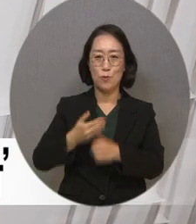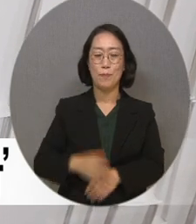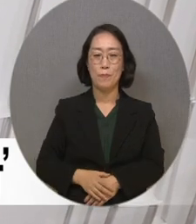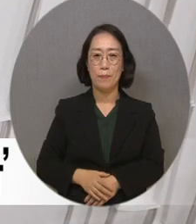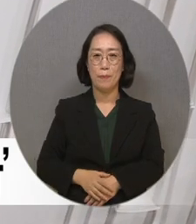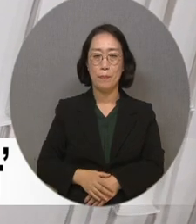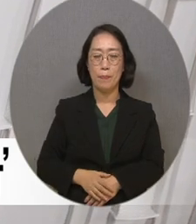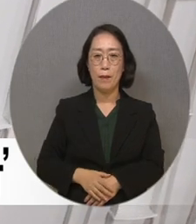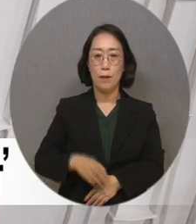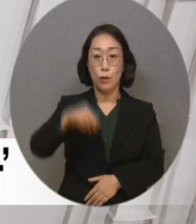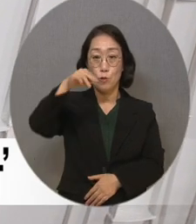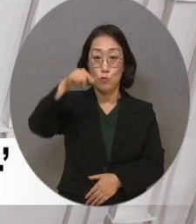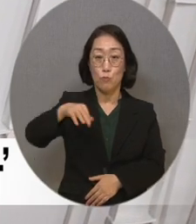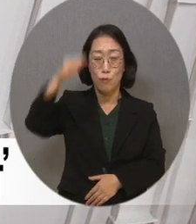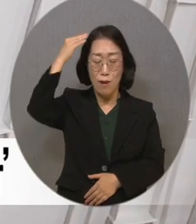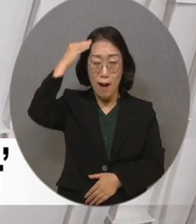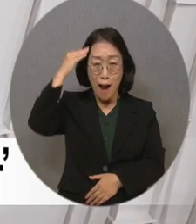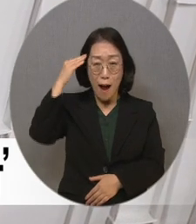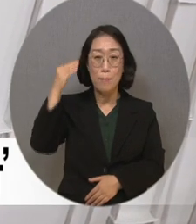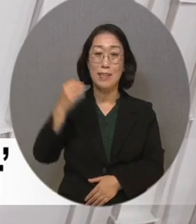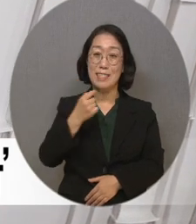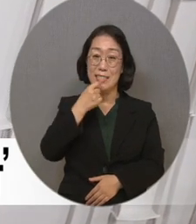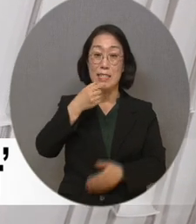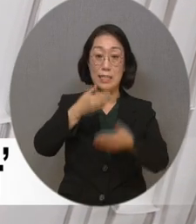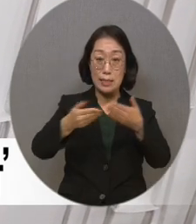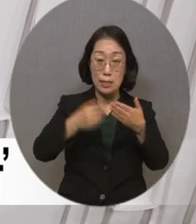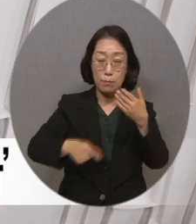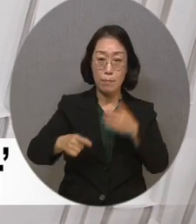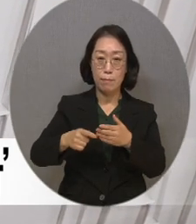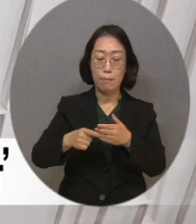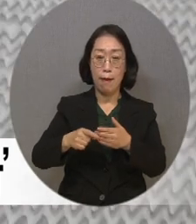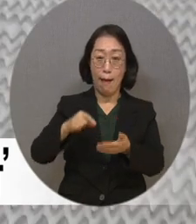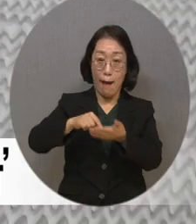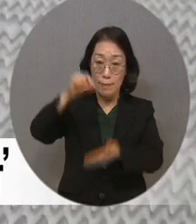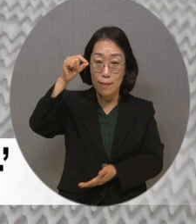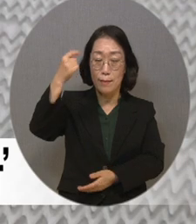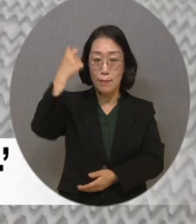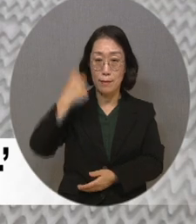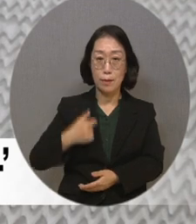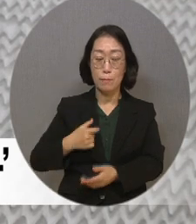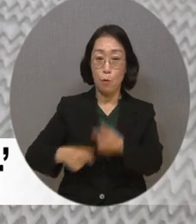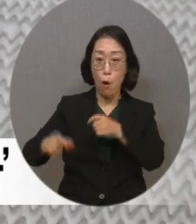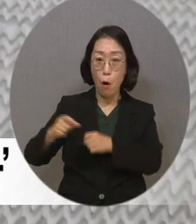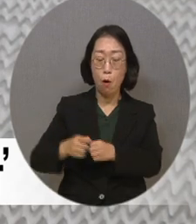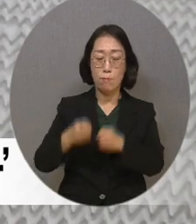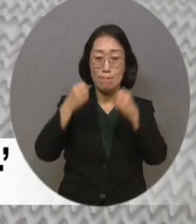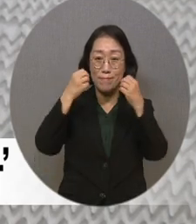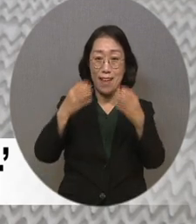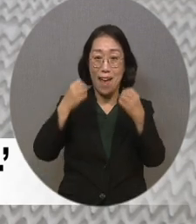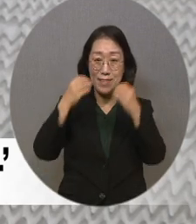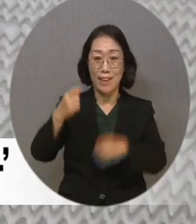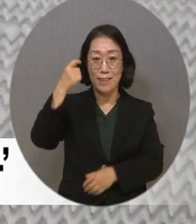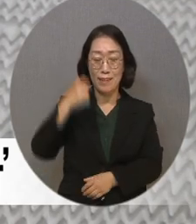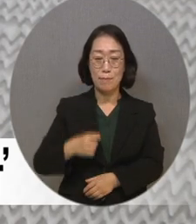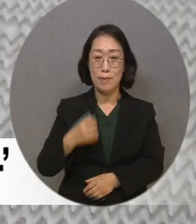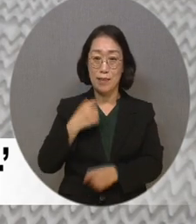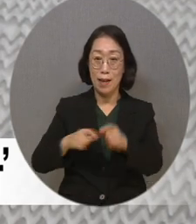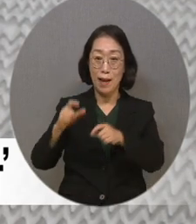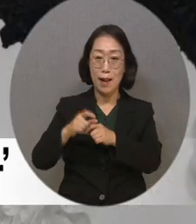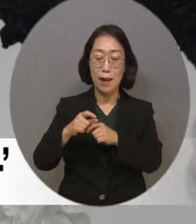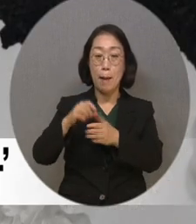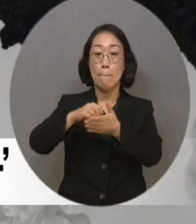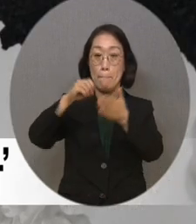전통 수묵화에 내재된 담백하고 절제된 표현의 아름다움을 색다롭게 구현하고자 화려한 채색을